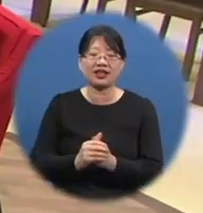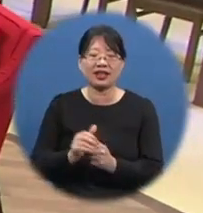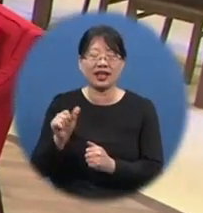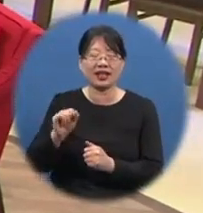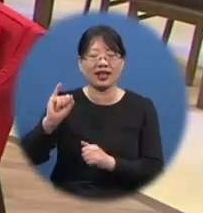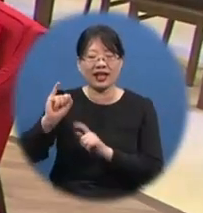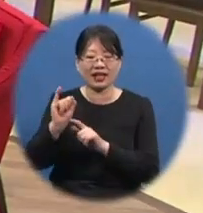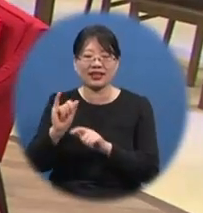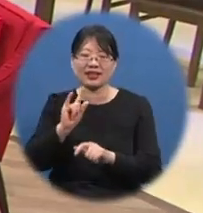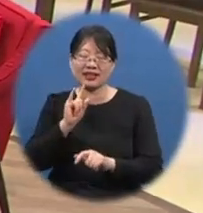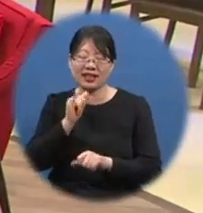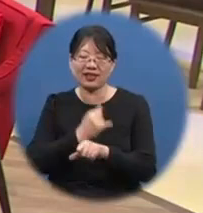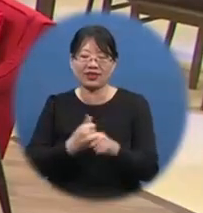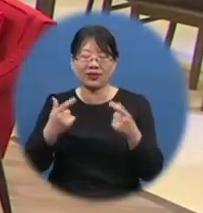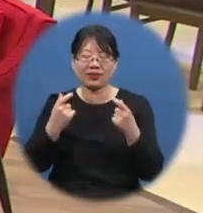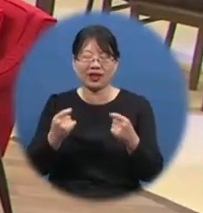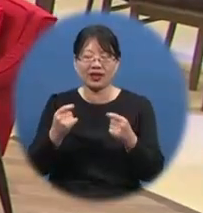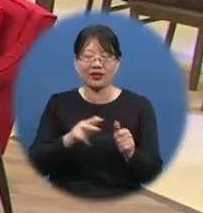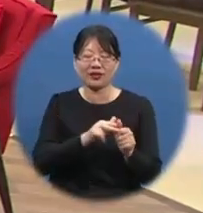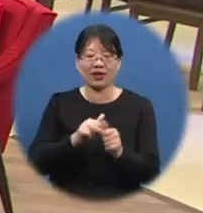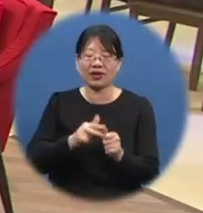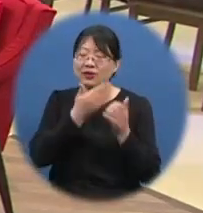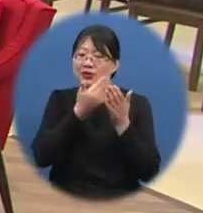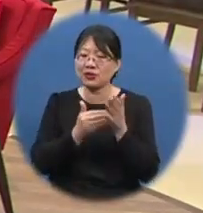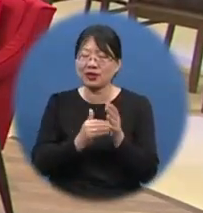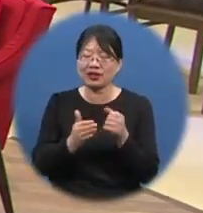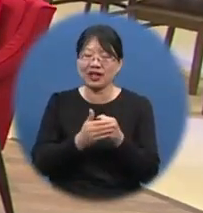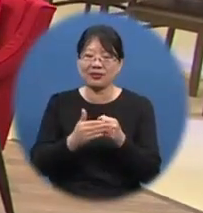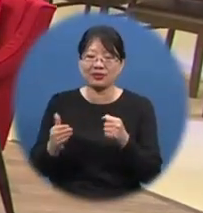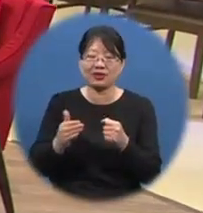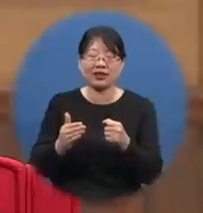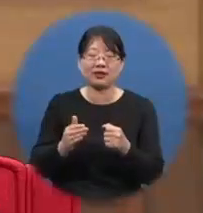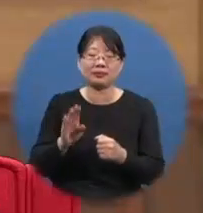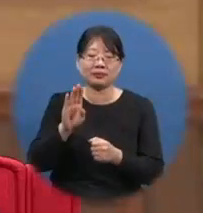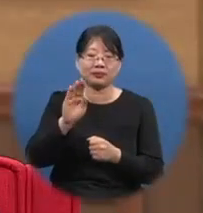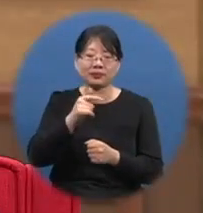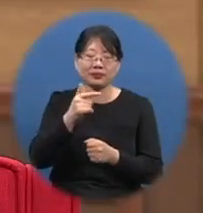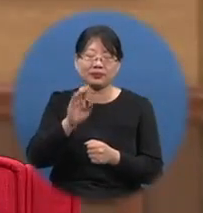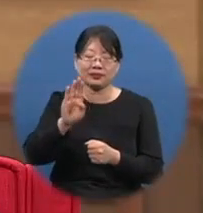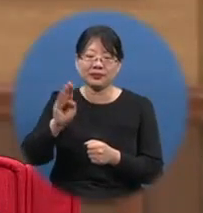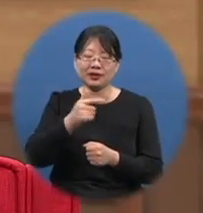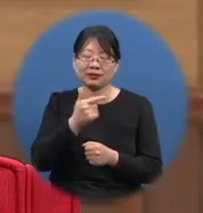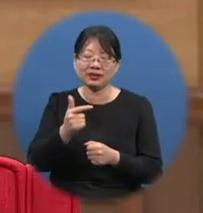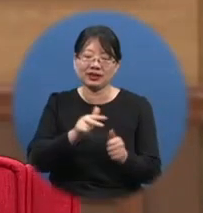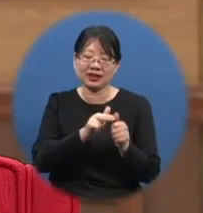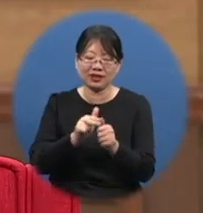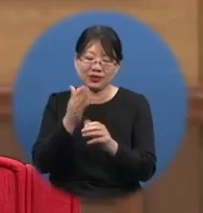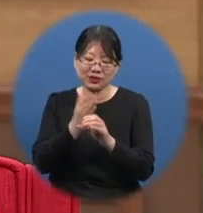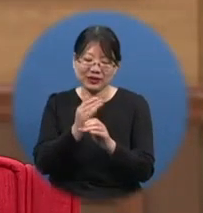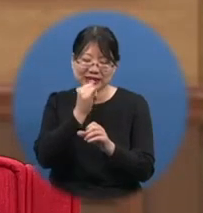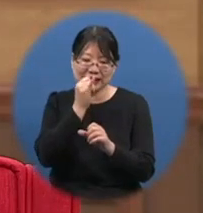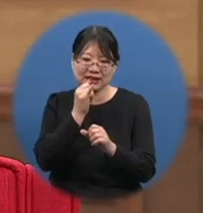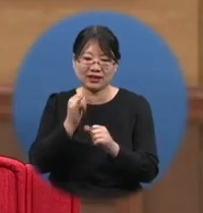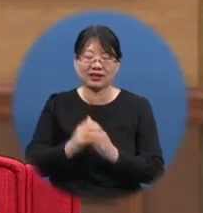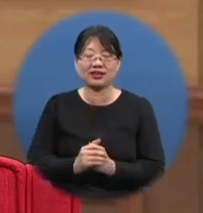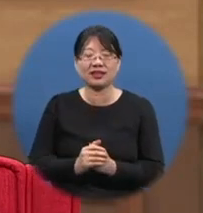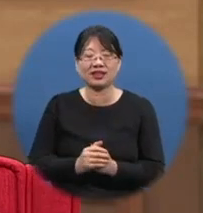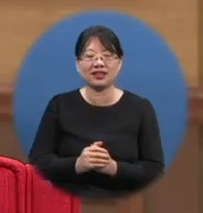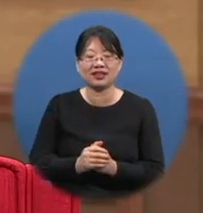되겠죠. 그러듯이 데이터가 중요하니까 D는 빅데이터를 중심으로 한 데이터,